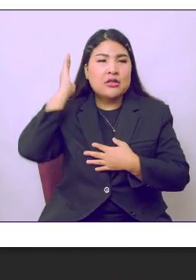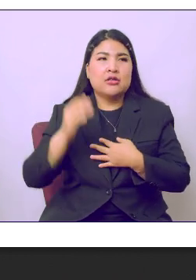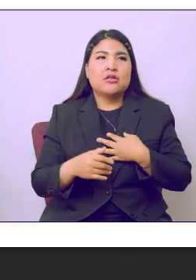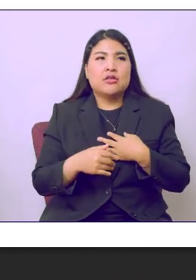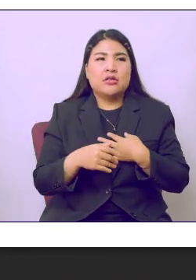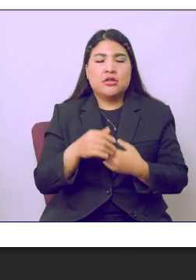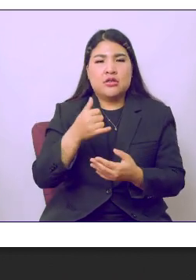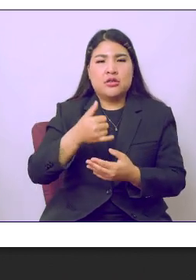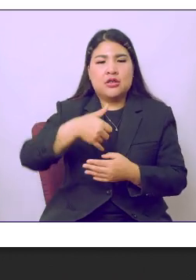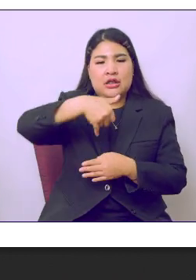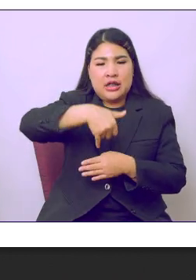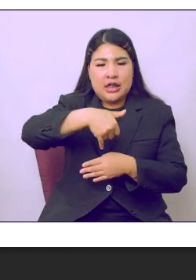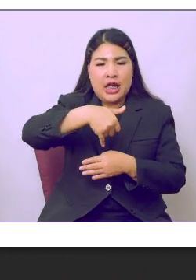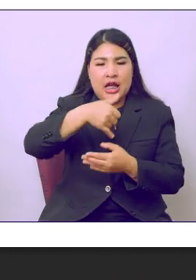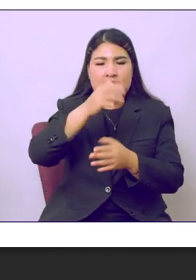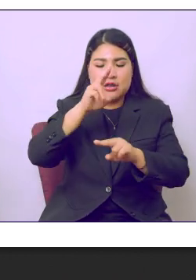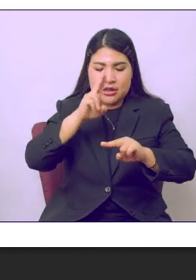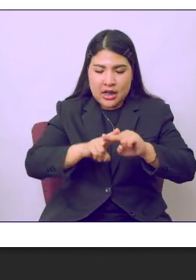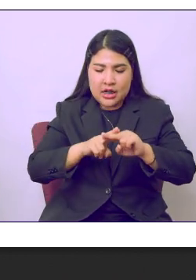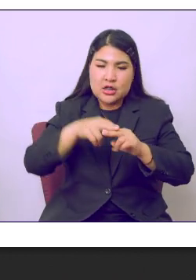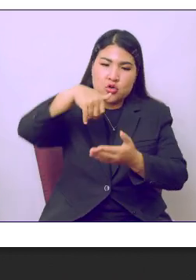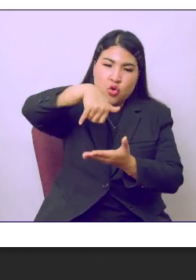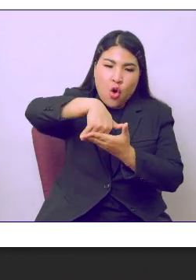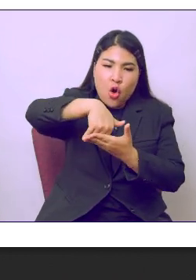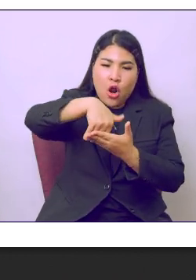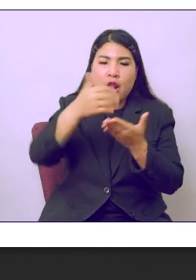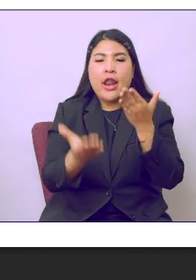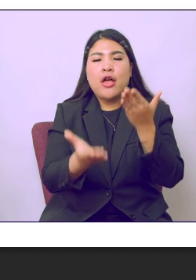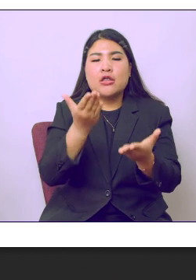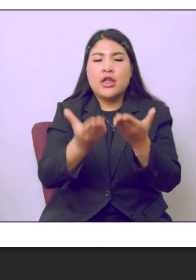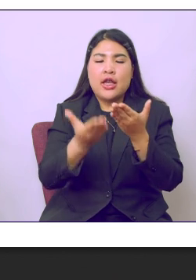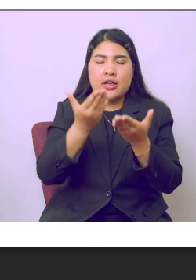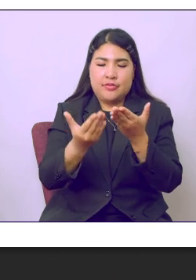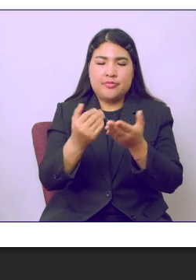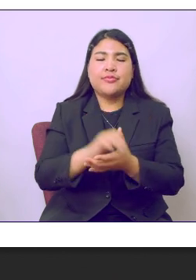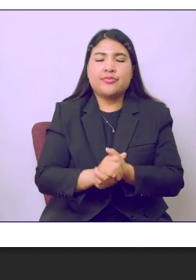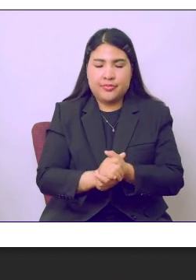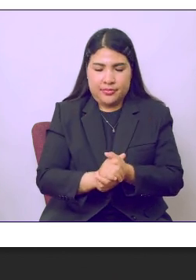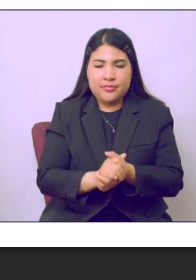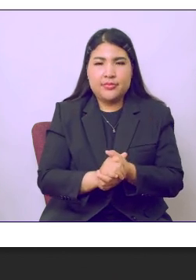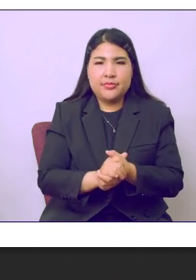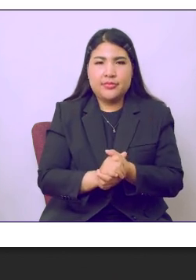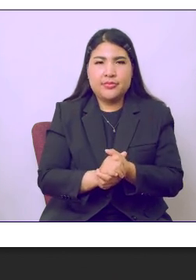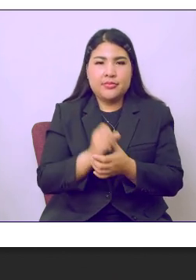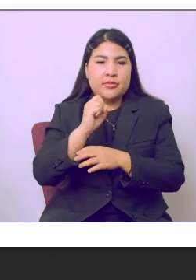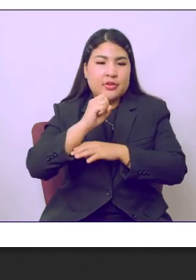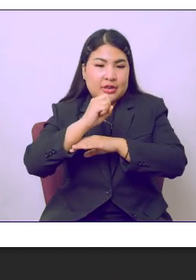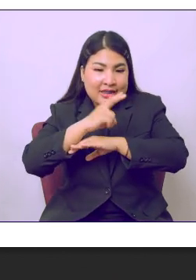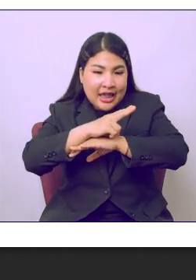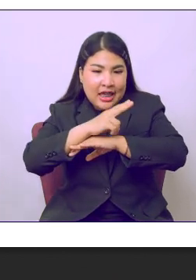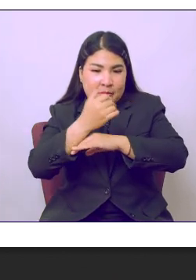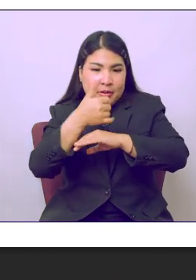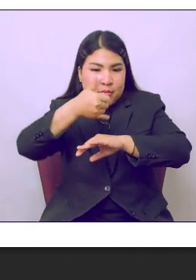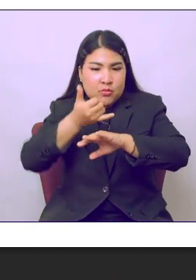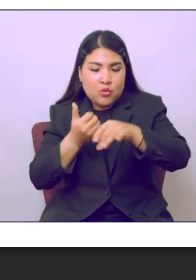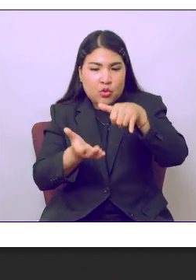ยืนทำเนี่ยนะครับแต่ฝึกให้เค้าเนี่ยนะครับเตะขาไปทางด้านหลังนะครับเตะขาไปทางด้านหลังได้นะครับแล้วก็ยกขาขึ้นมานิดนึง